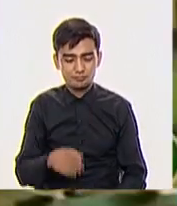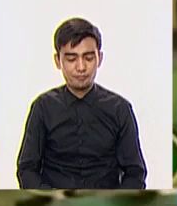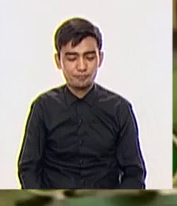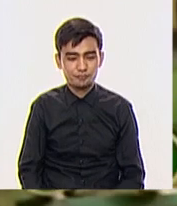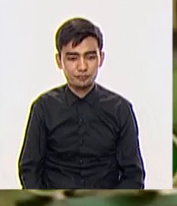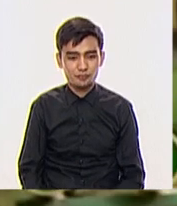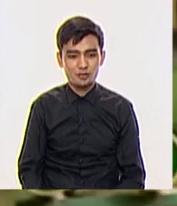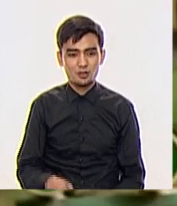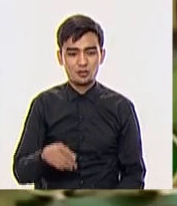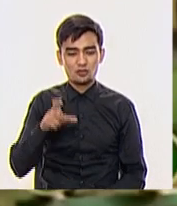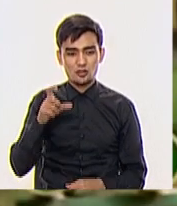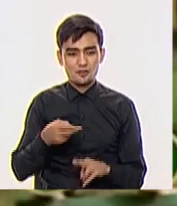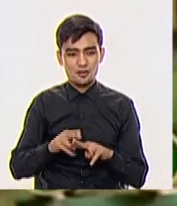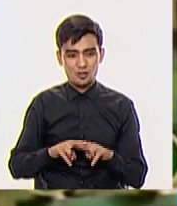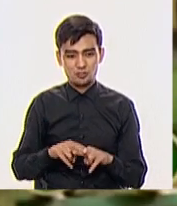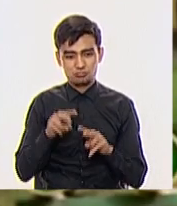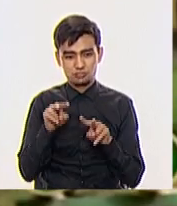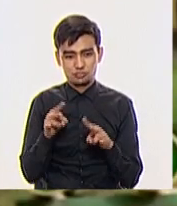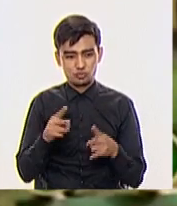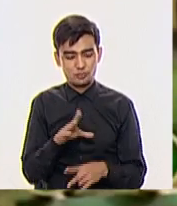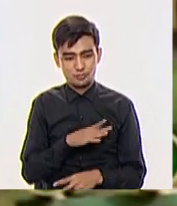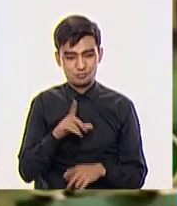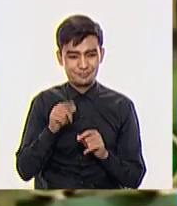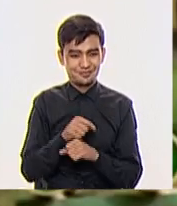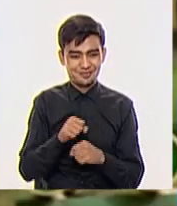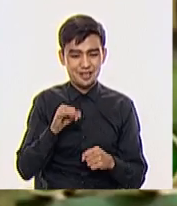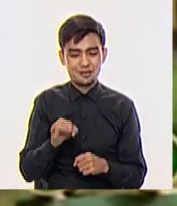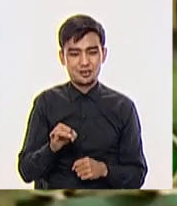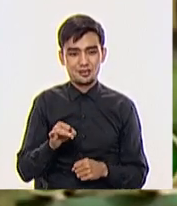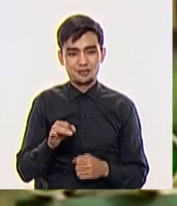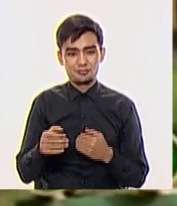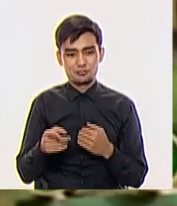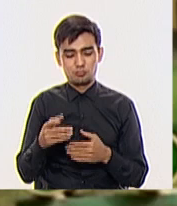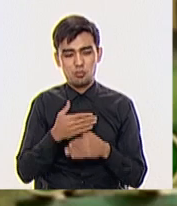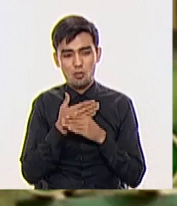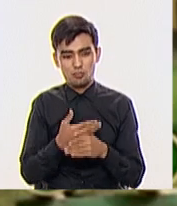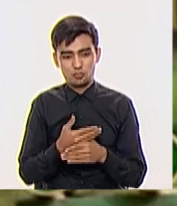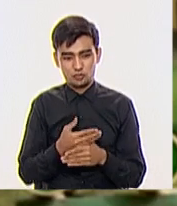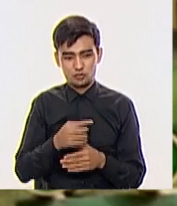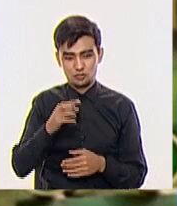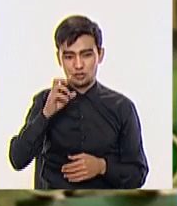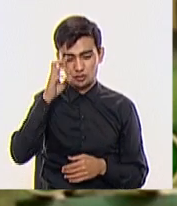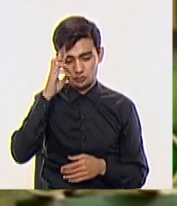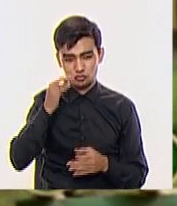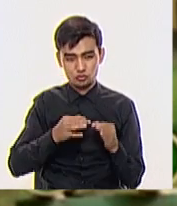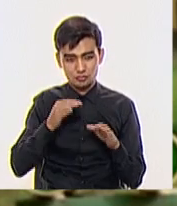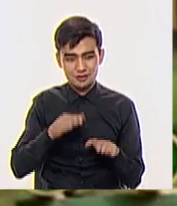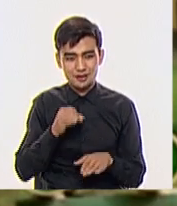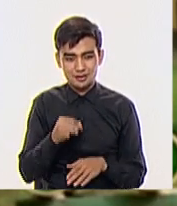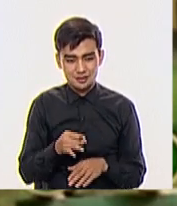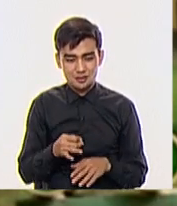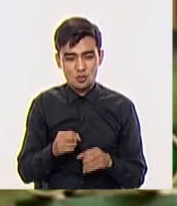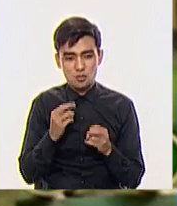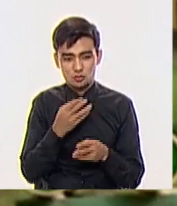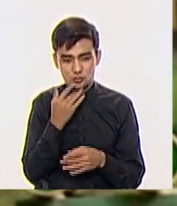Дежурный экипаж получил задачу осуществлять контроль и в случае необходимости оказать помощь гражданскому судну для того, чтобы осуществить